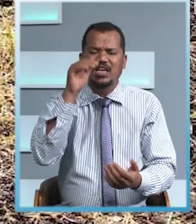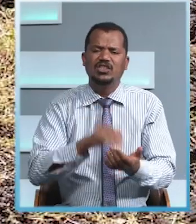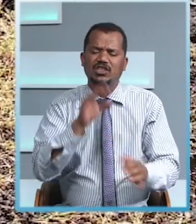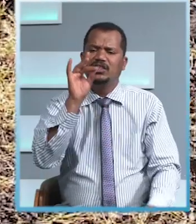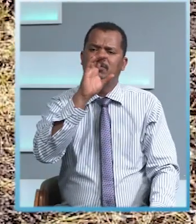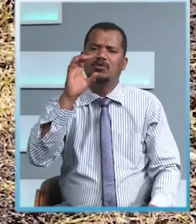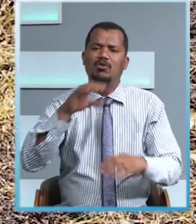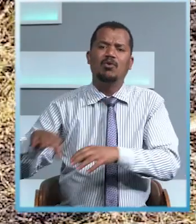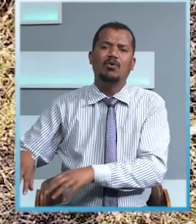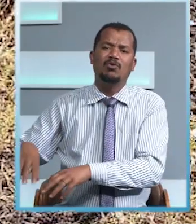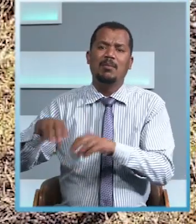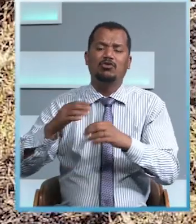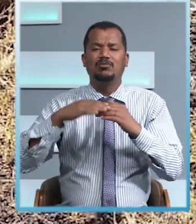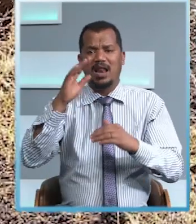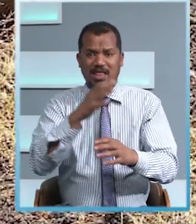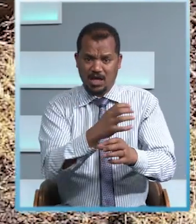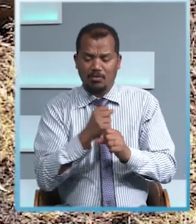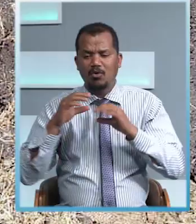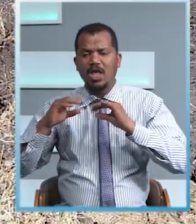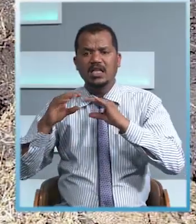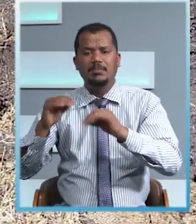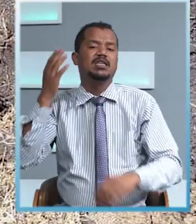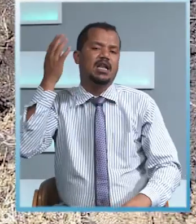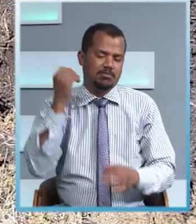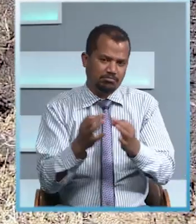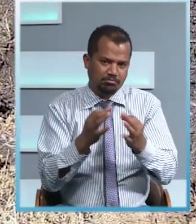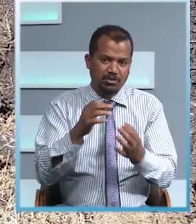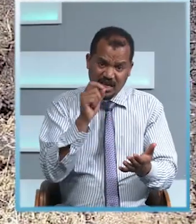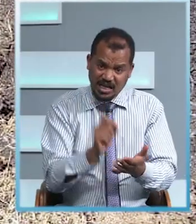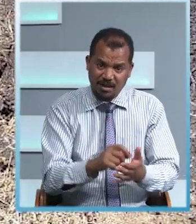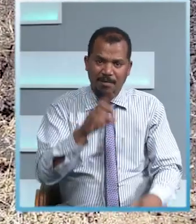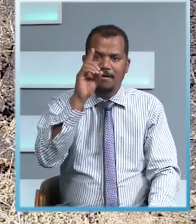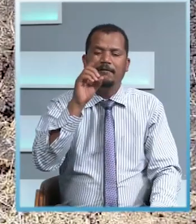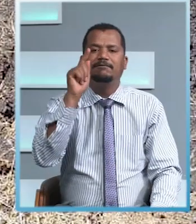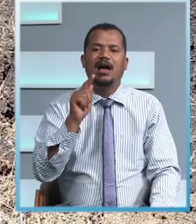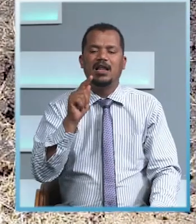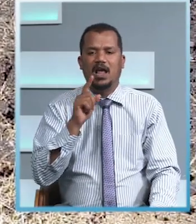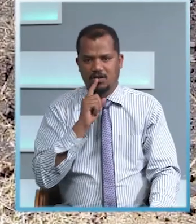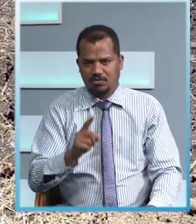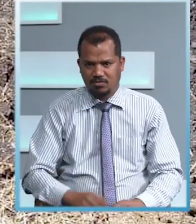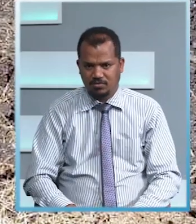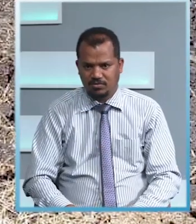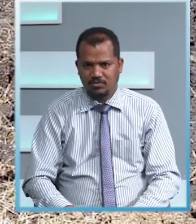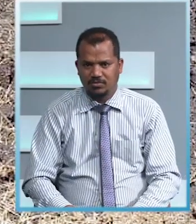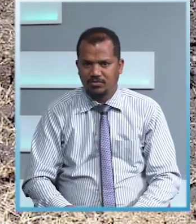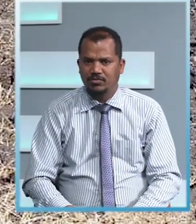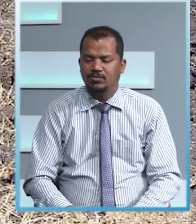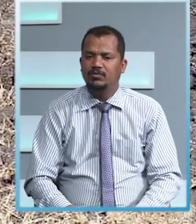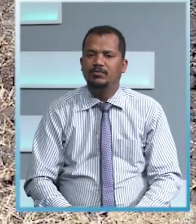መጨረሻ ከ1800 በላይ ተማሪዎችን ተቀብሎ ያስተምር እንደነበር መግለጹን የዘገበው ፋና ብሮድካስቲንግ ኮርፖሬት